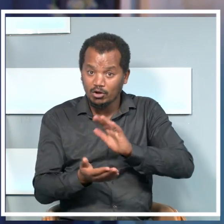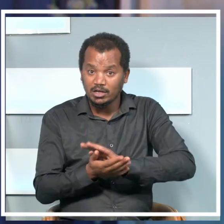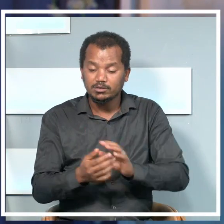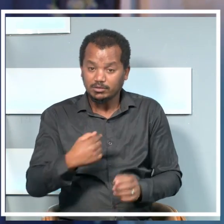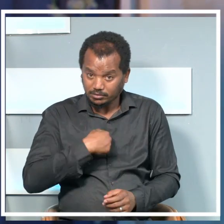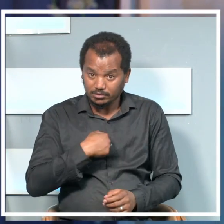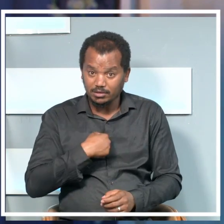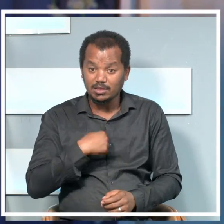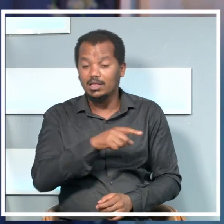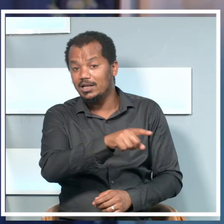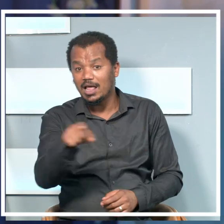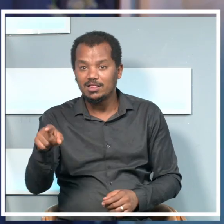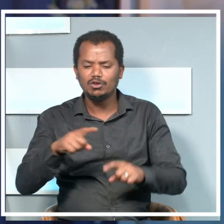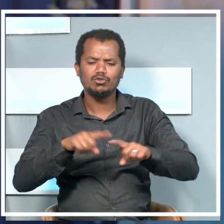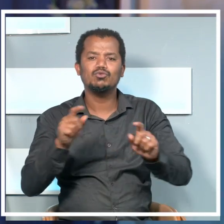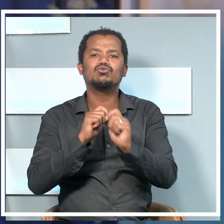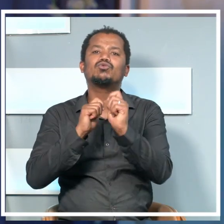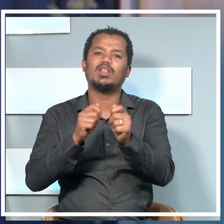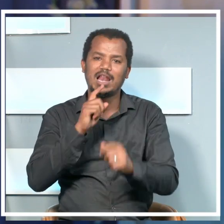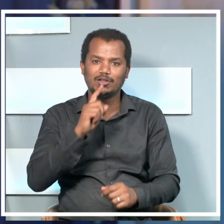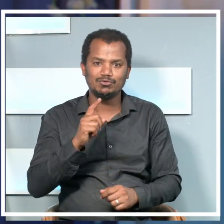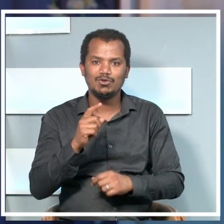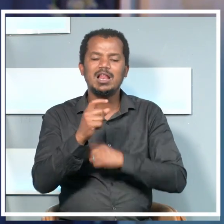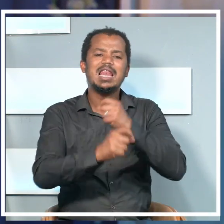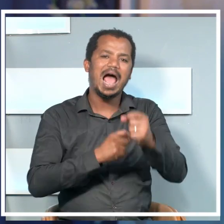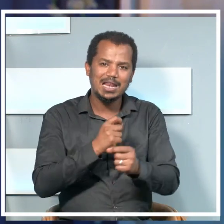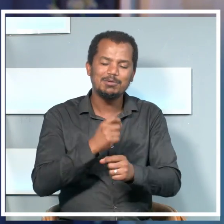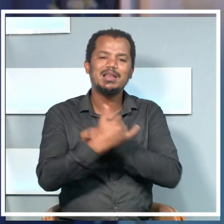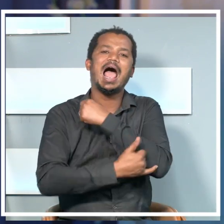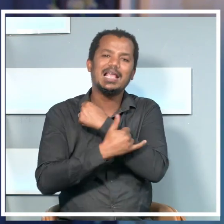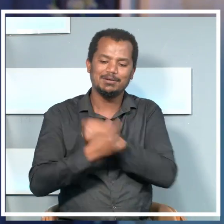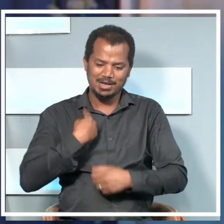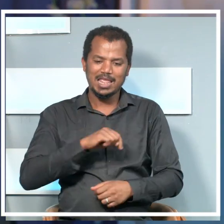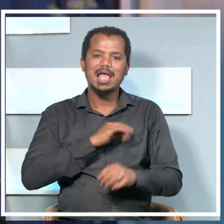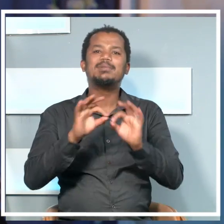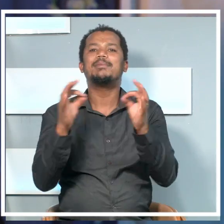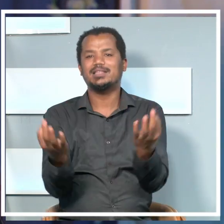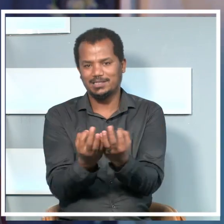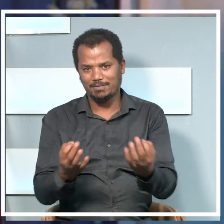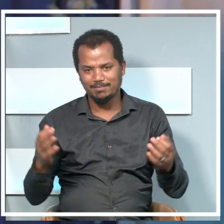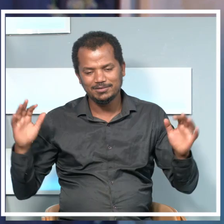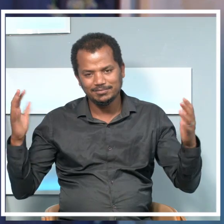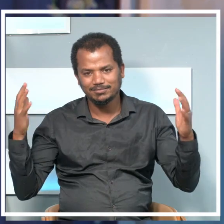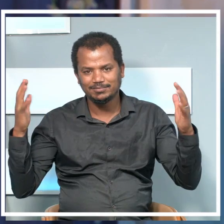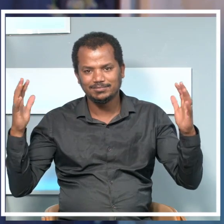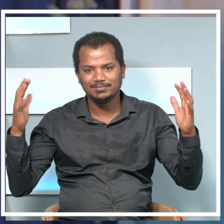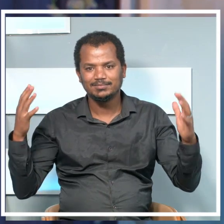ነገር ስለሆነ ለኔ እናንተ ልዩ ስጦታ ናችሁ ለዓለምም ለሀገርም ለኛም ለቤተሰብ።